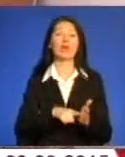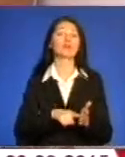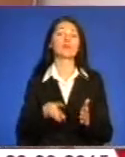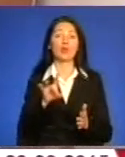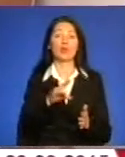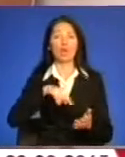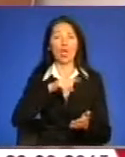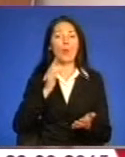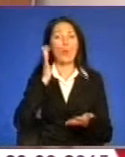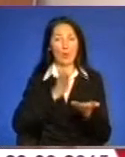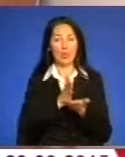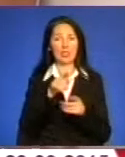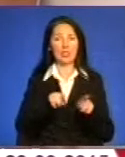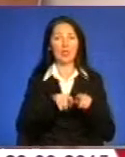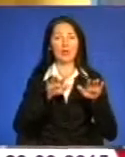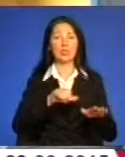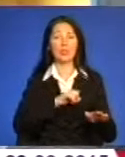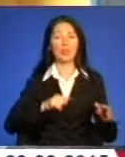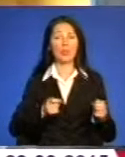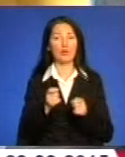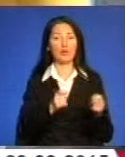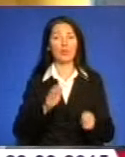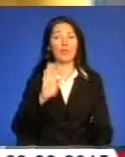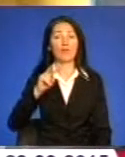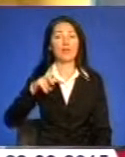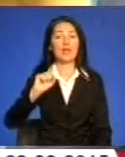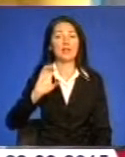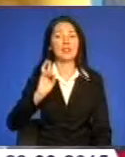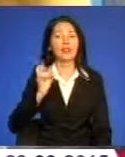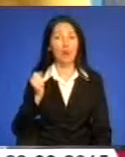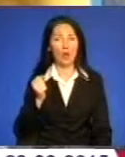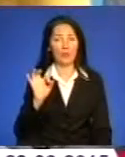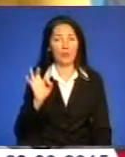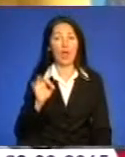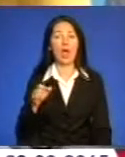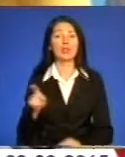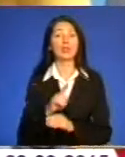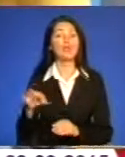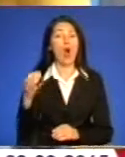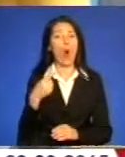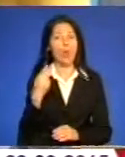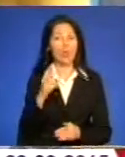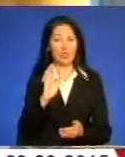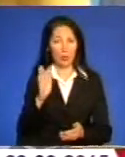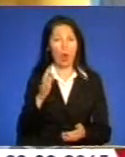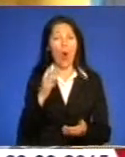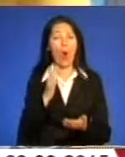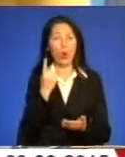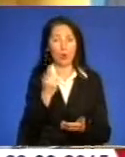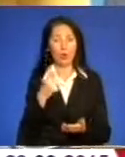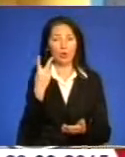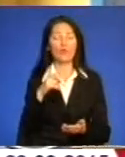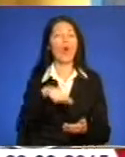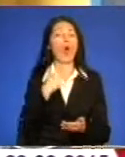місцевого самоврядування Сергій Власенко. Тернопільська область була одною із двох областей, де не був затверджений перспективний